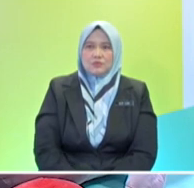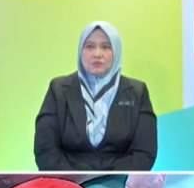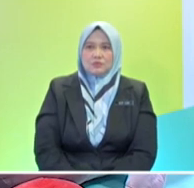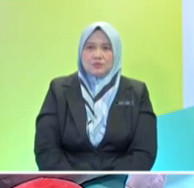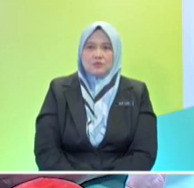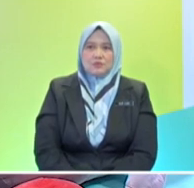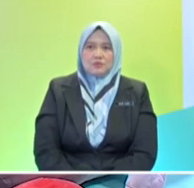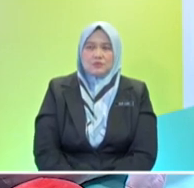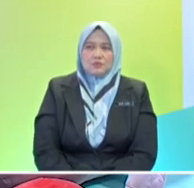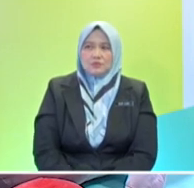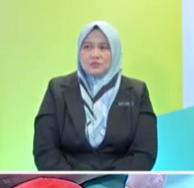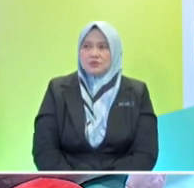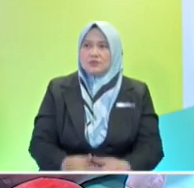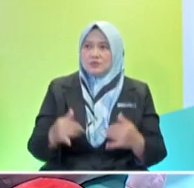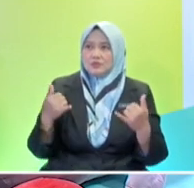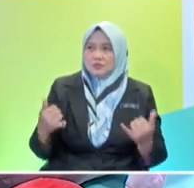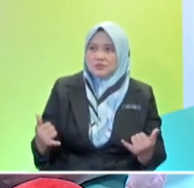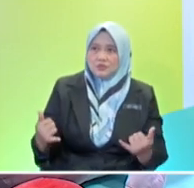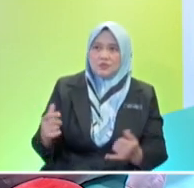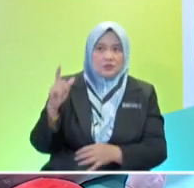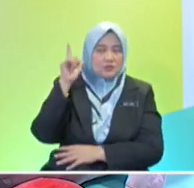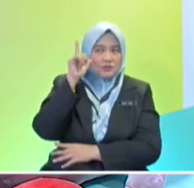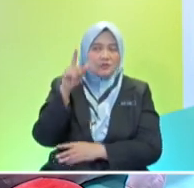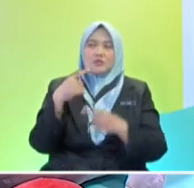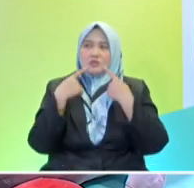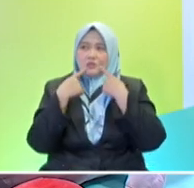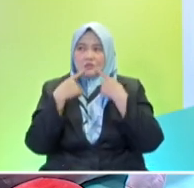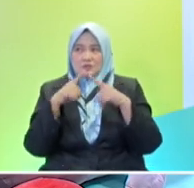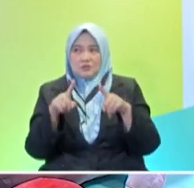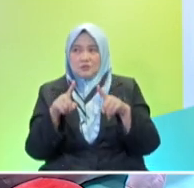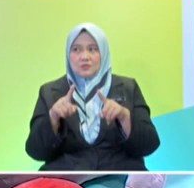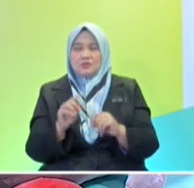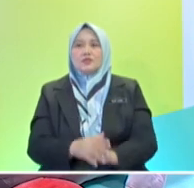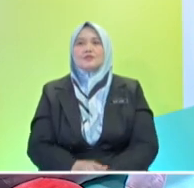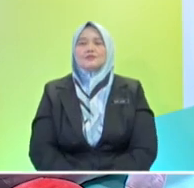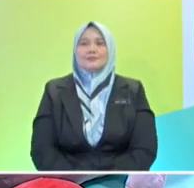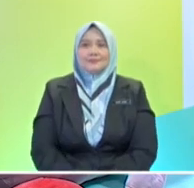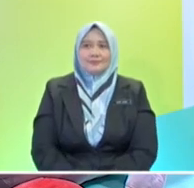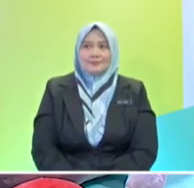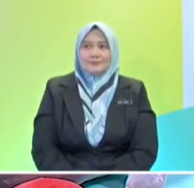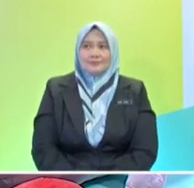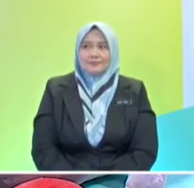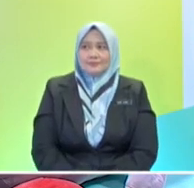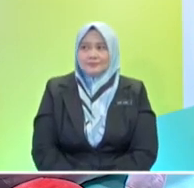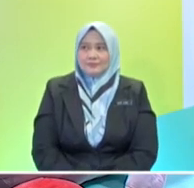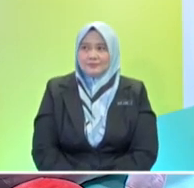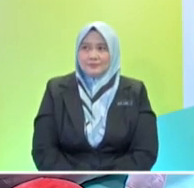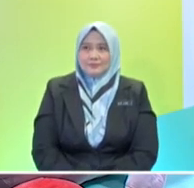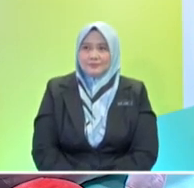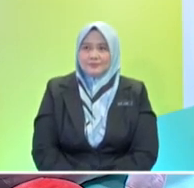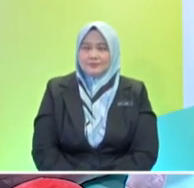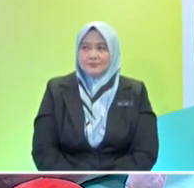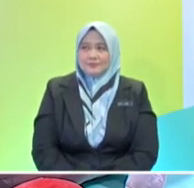Okey, tak apa. Sekarang kita nak semak dahulu jawapan yang telah Akak Mira berikan ya, murid-murid. Okey, kita semak daripada sebelah